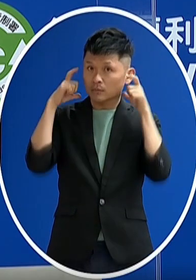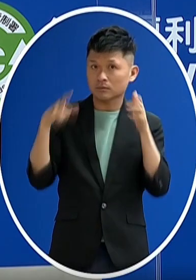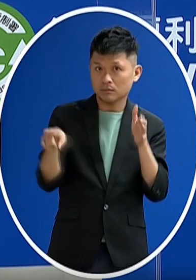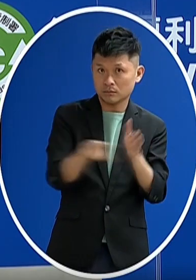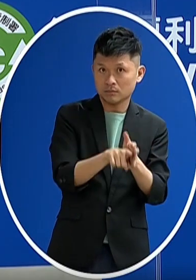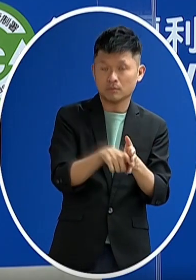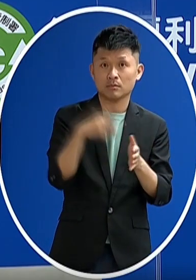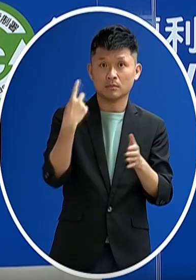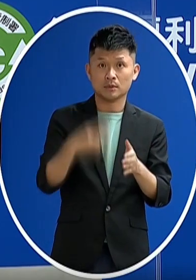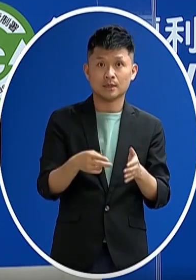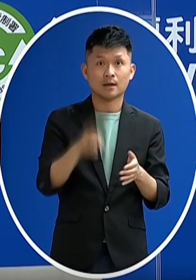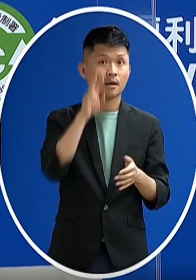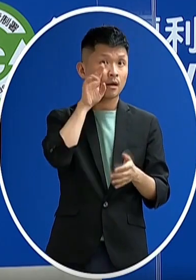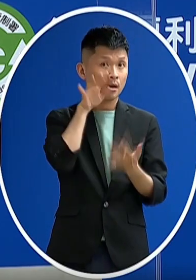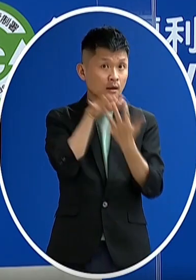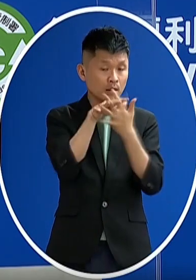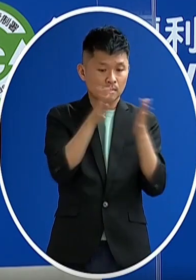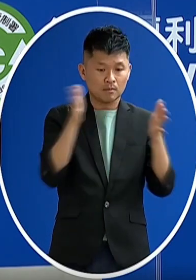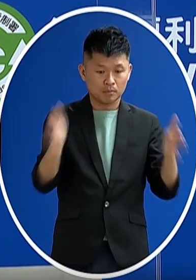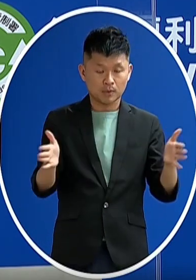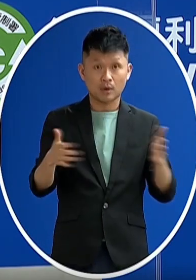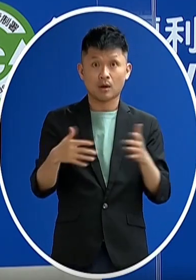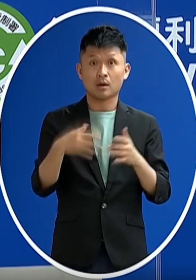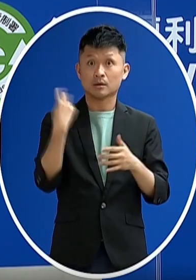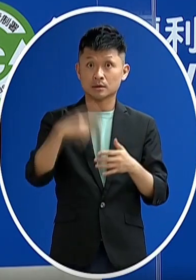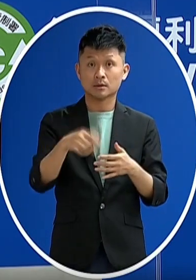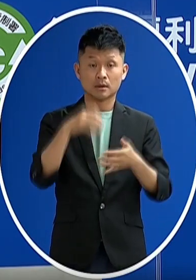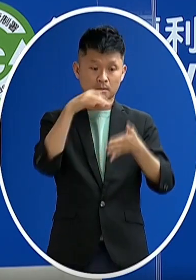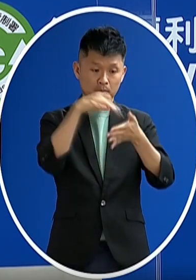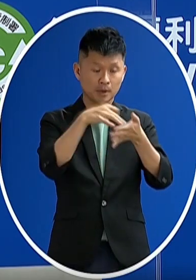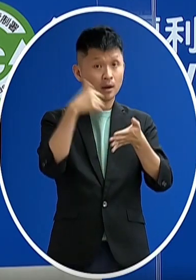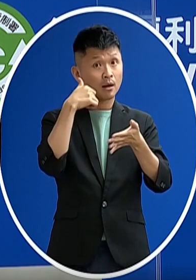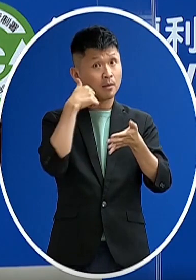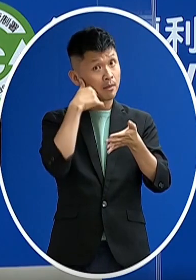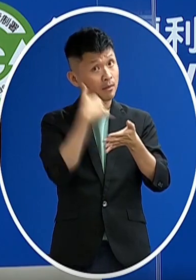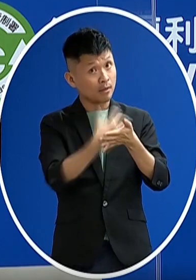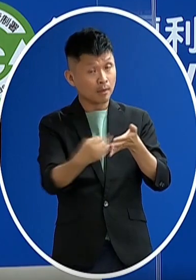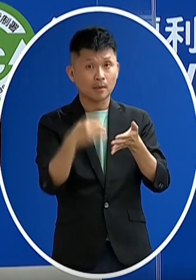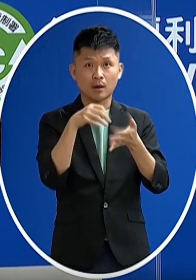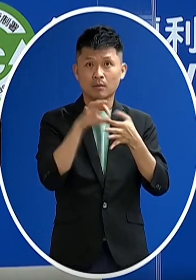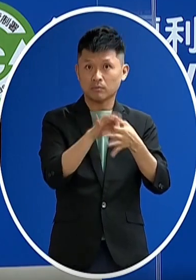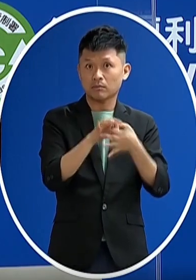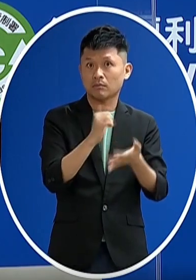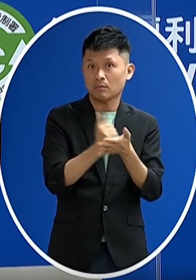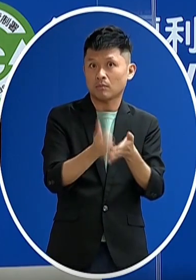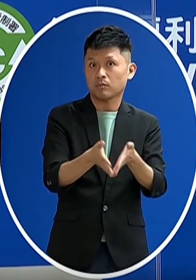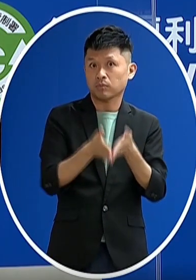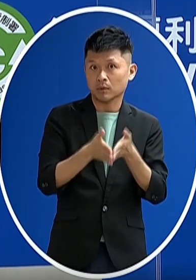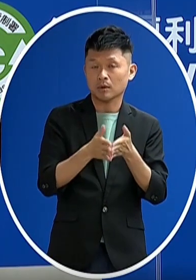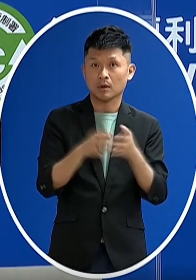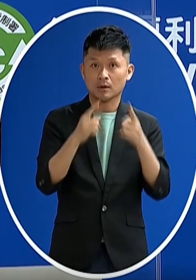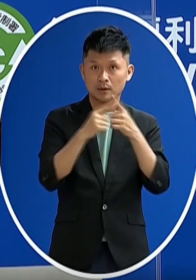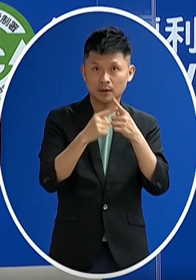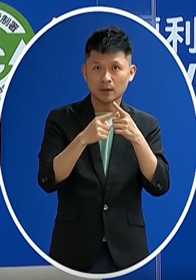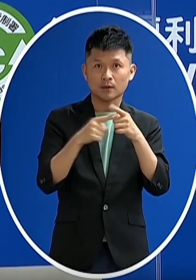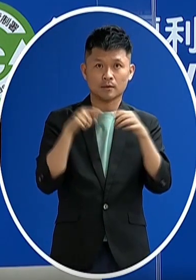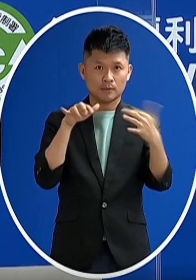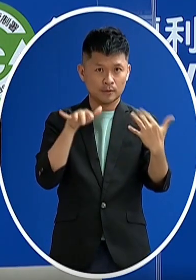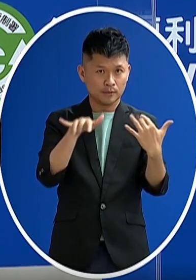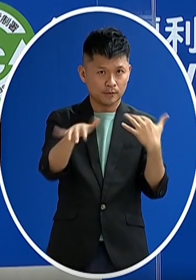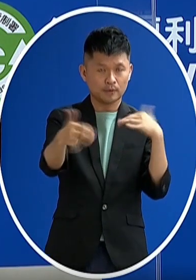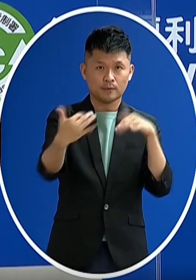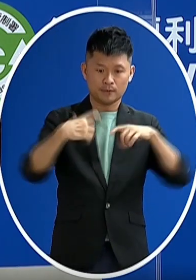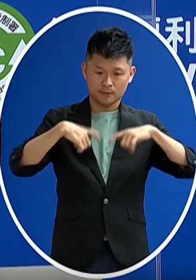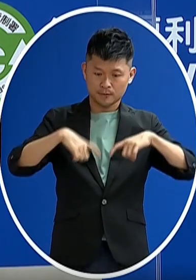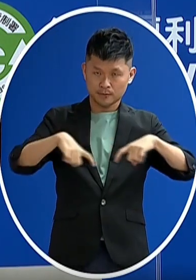罩，使用隔板或十连制体温量测、消毒、人流管制、总量管制、动线规划